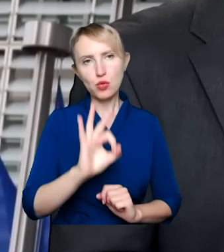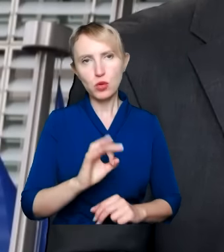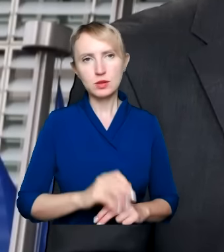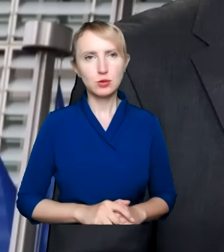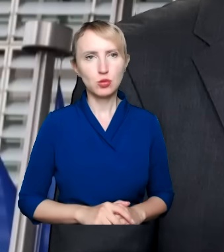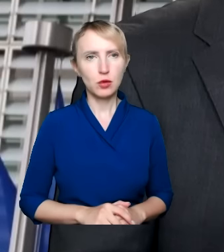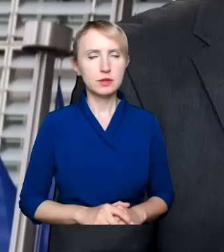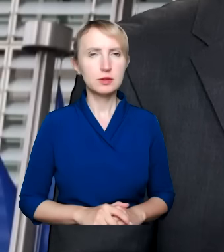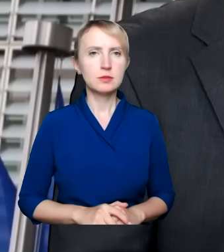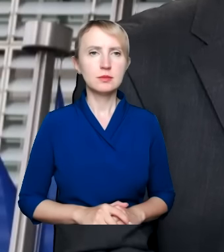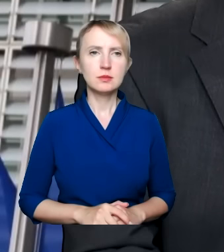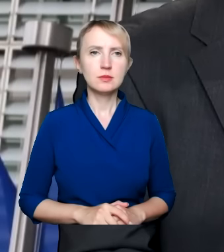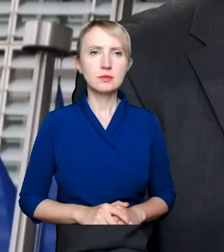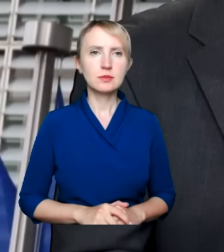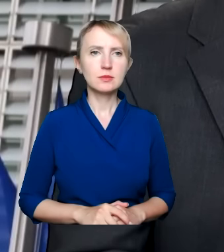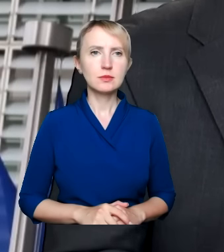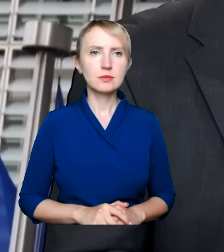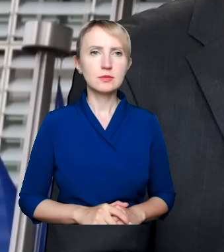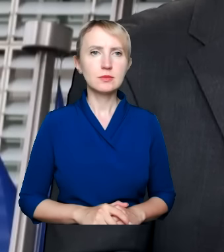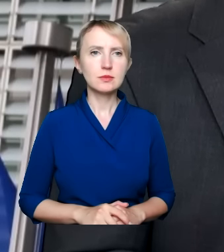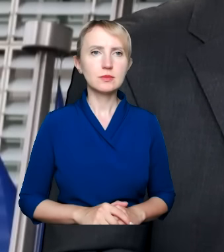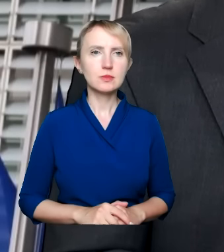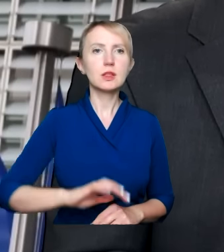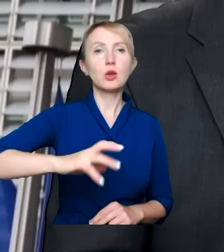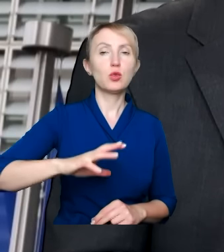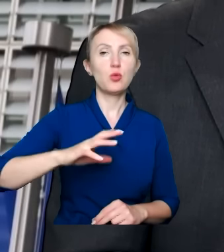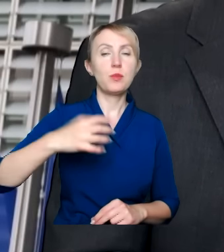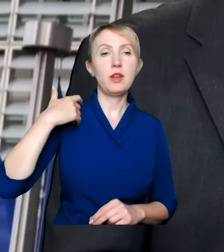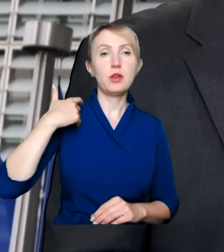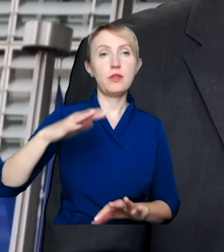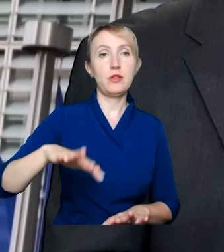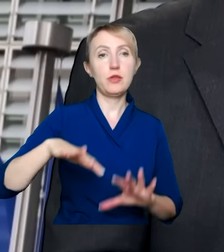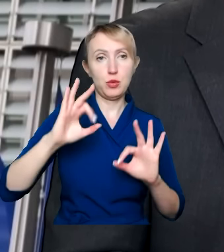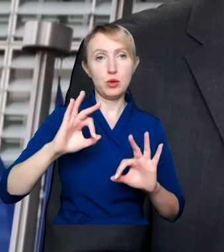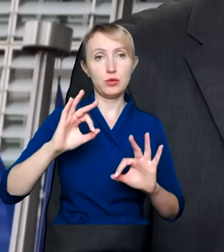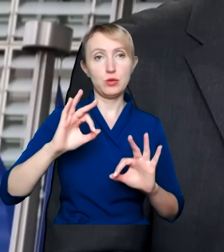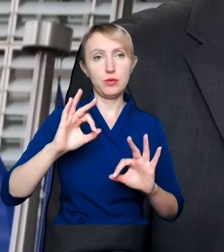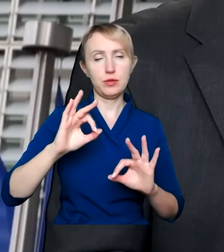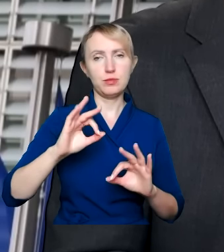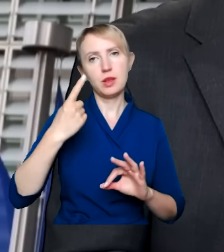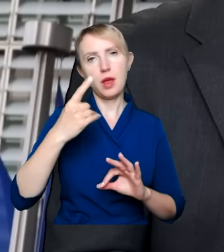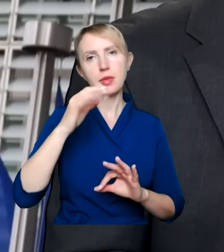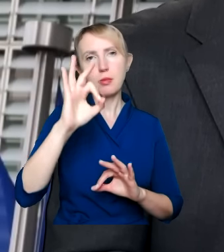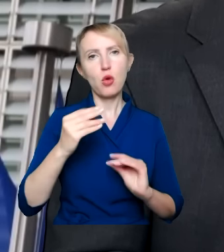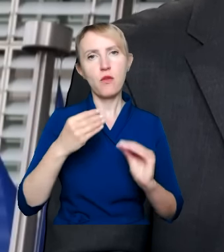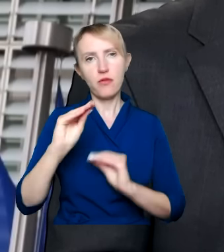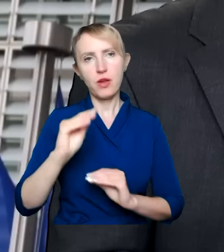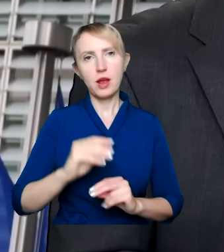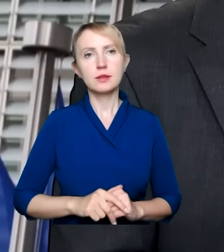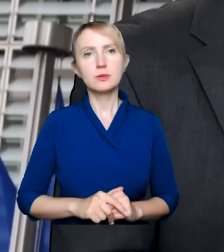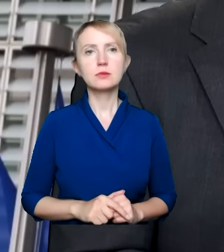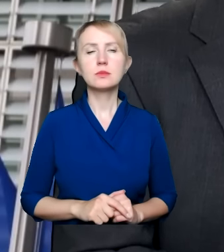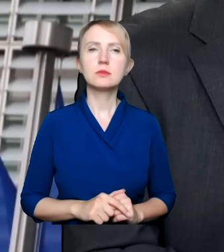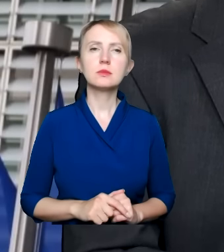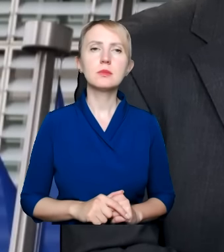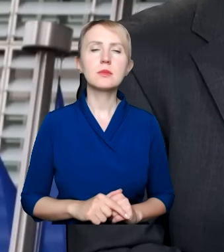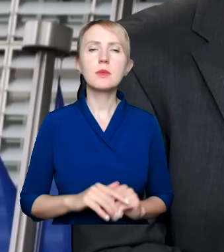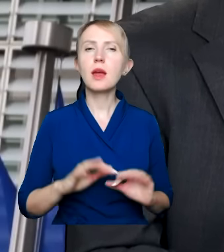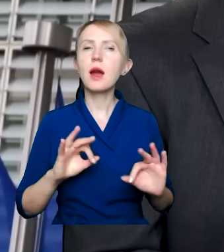procentowy zaangażowania tej grupy wyborców jak pan pan